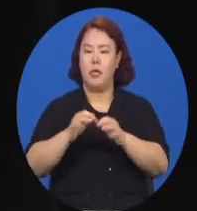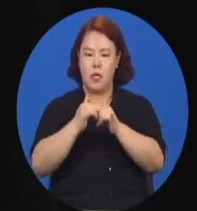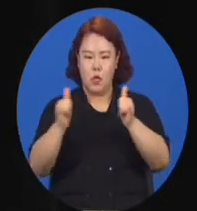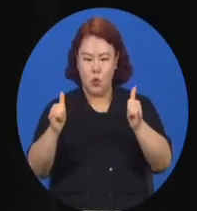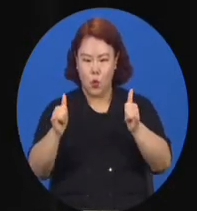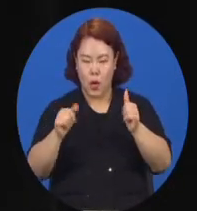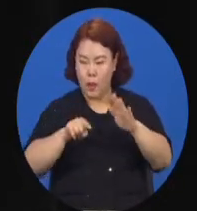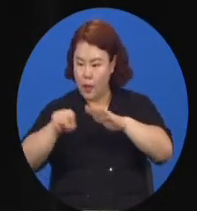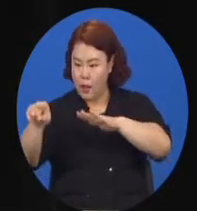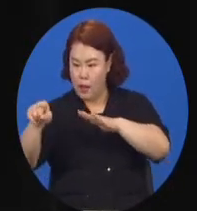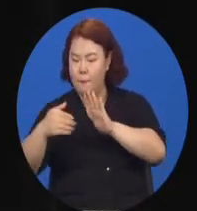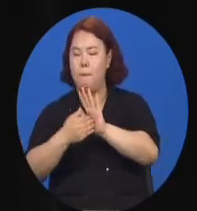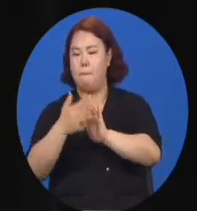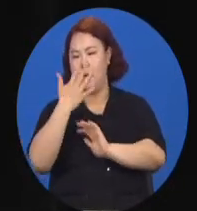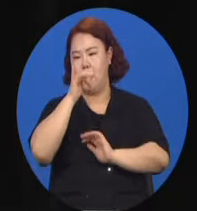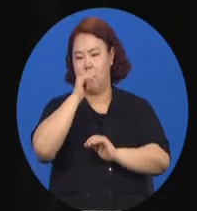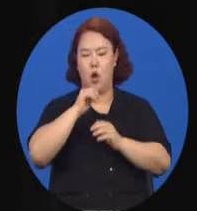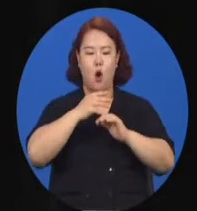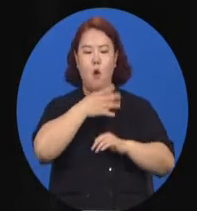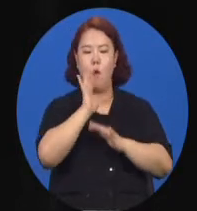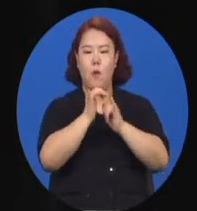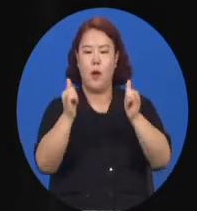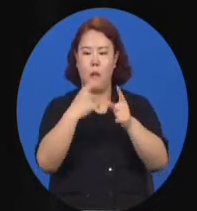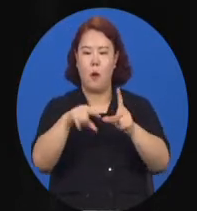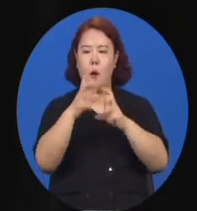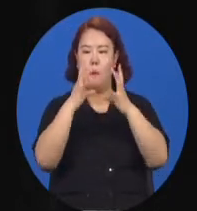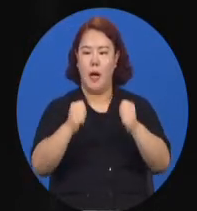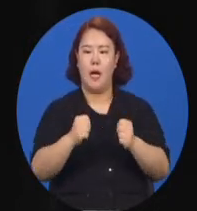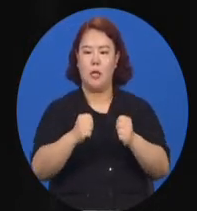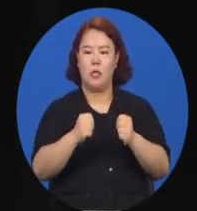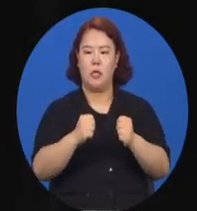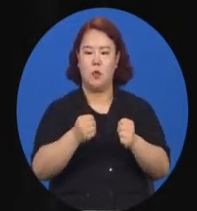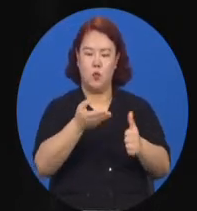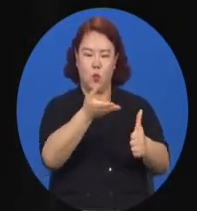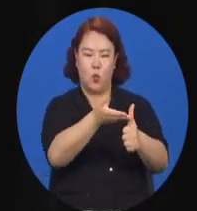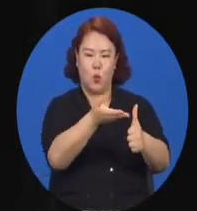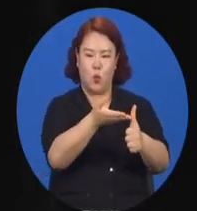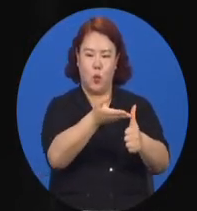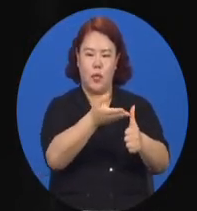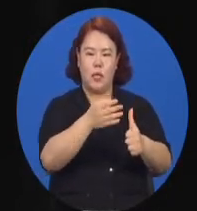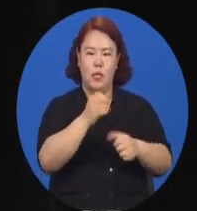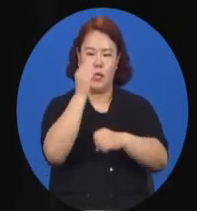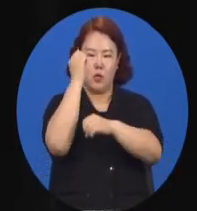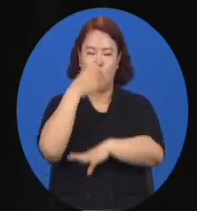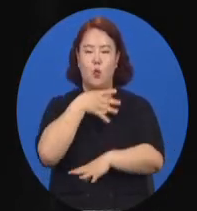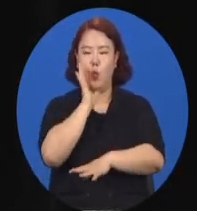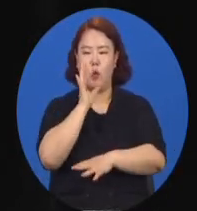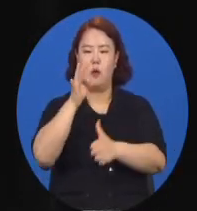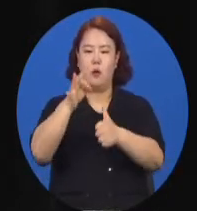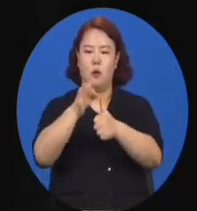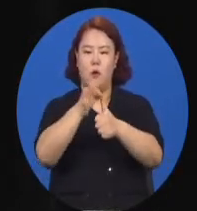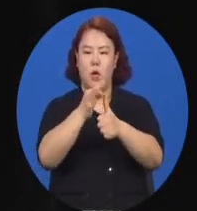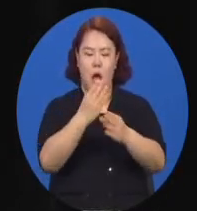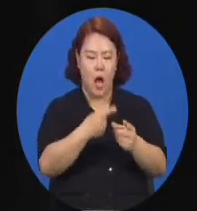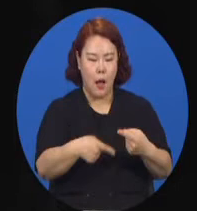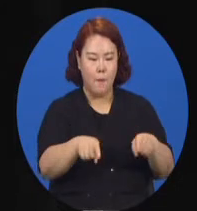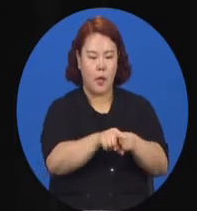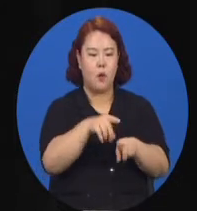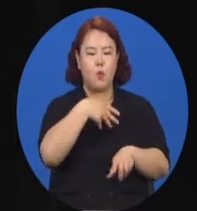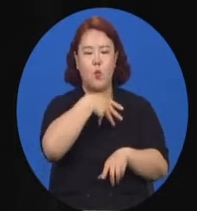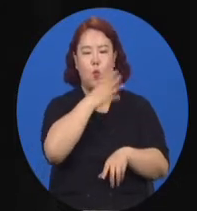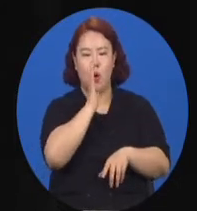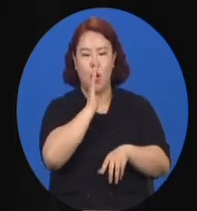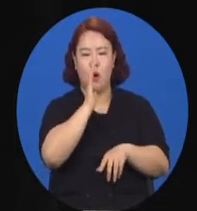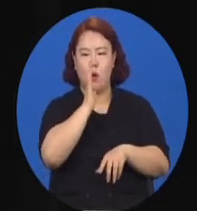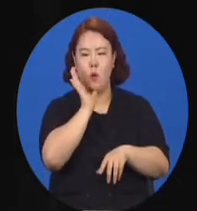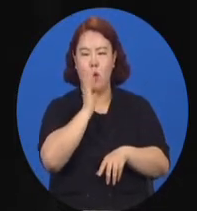것이며 어르신들에게 더 많이 지급되어 기초노령연금과 더해져서 노년을